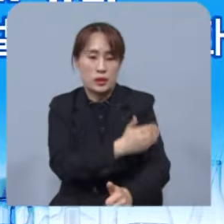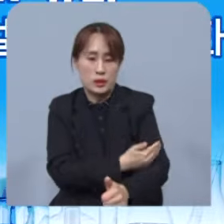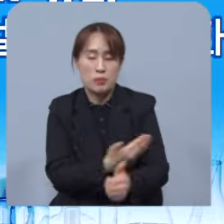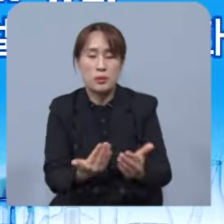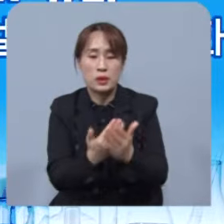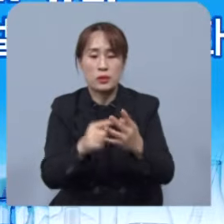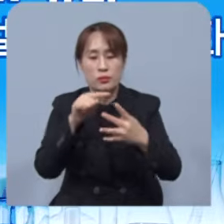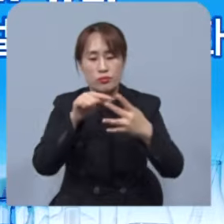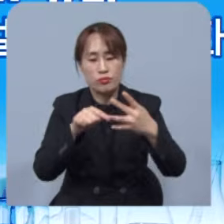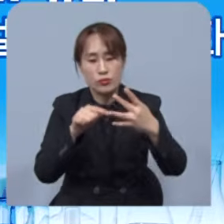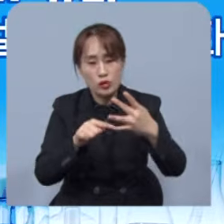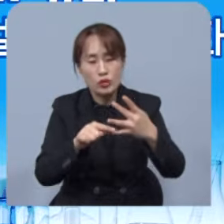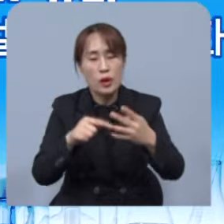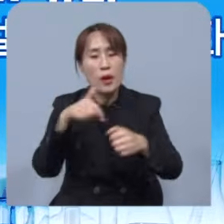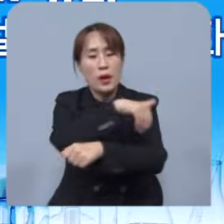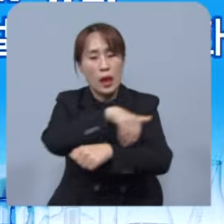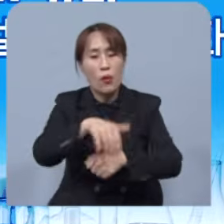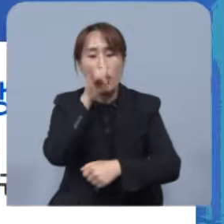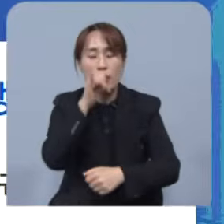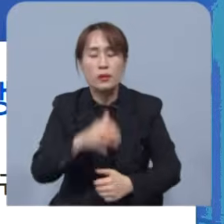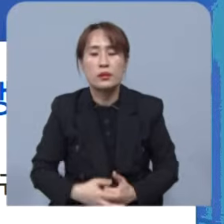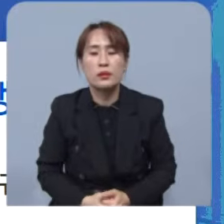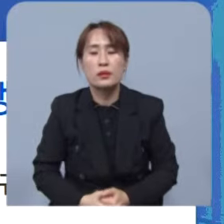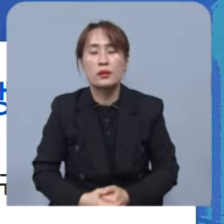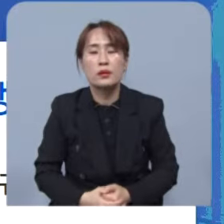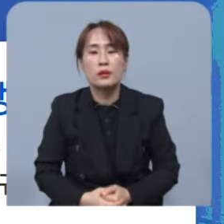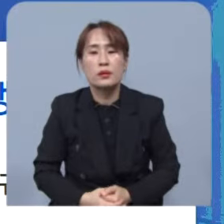등 4개 추진 방향이 있습니다.